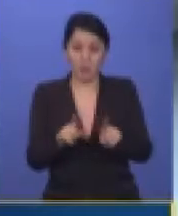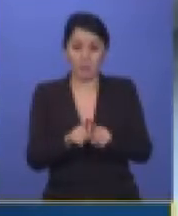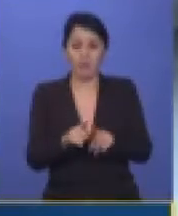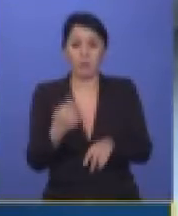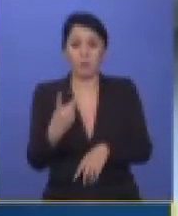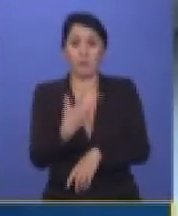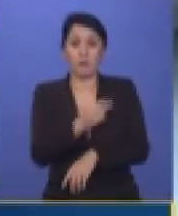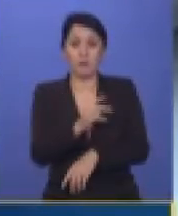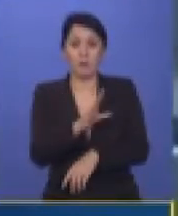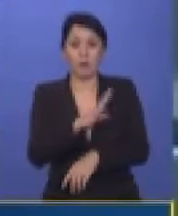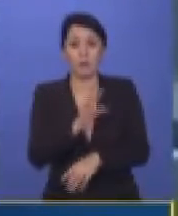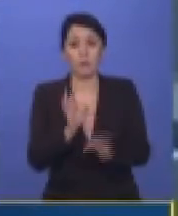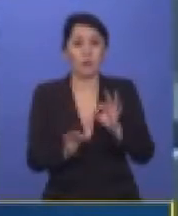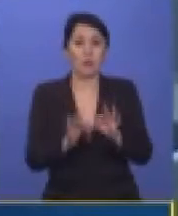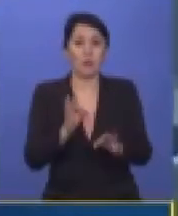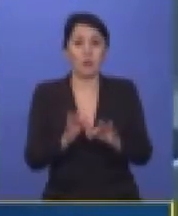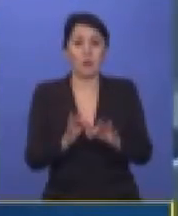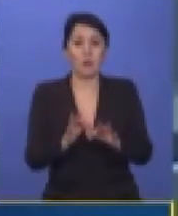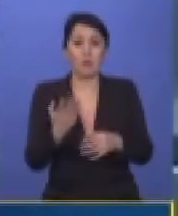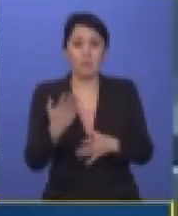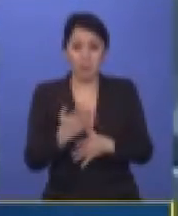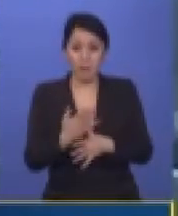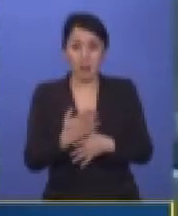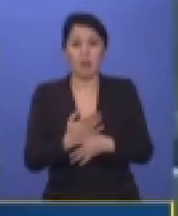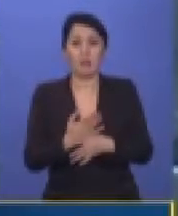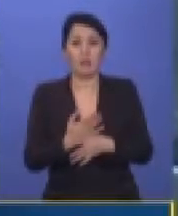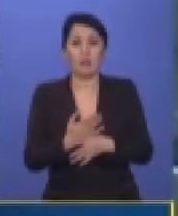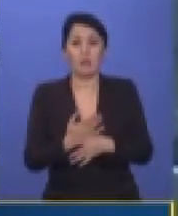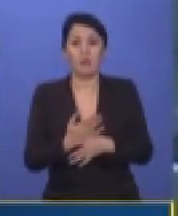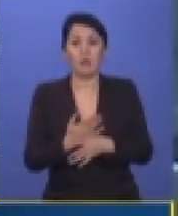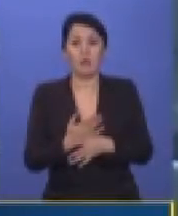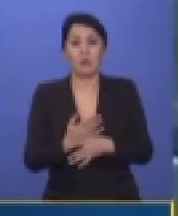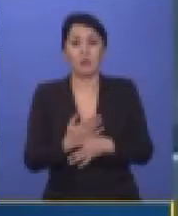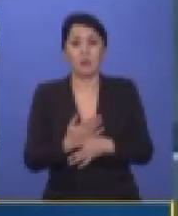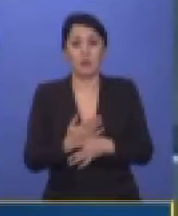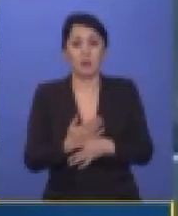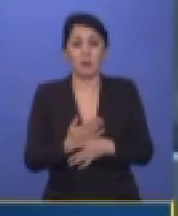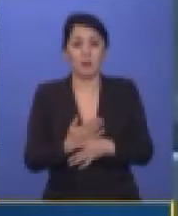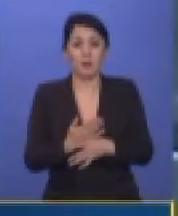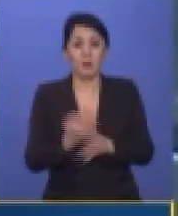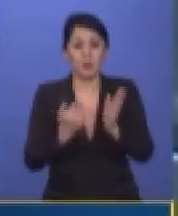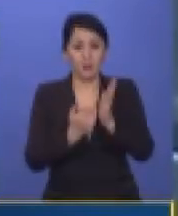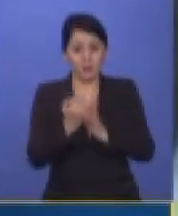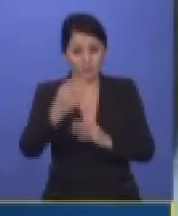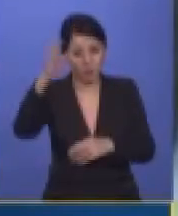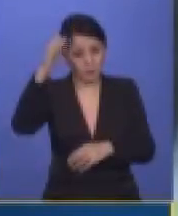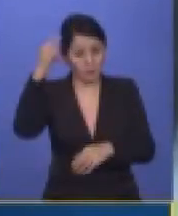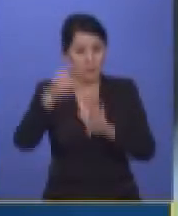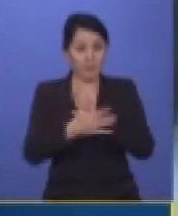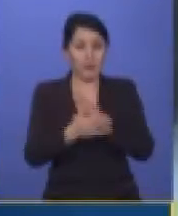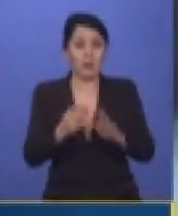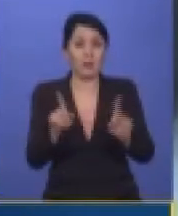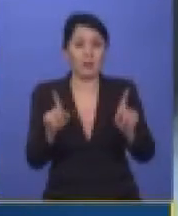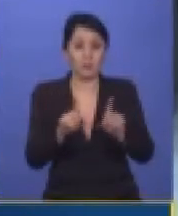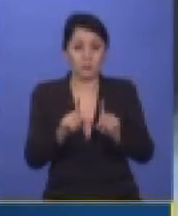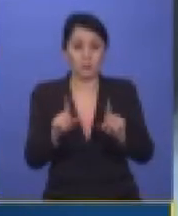все. Нормально. Она, если помогает, то это, наверное, люди там с высшим образованием знают это все, что